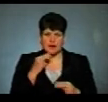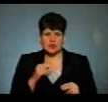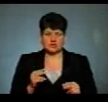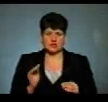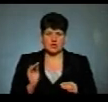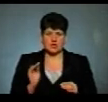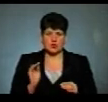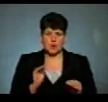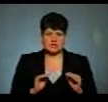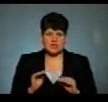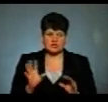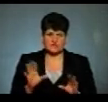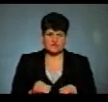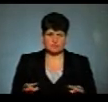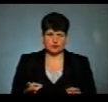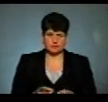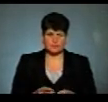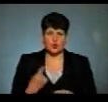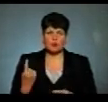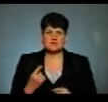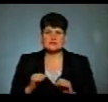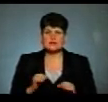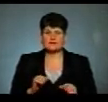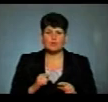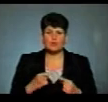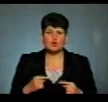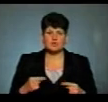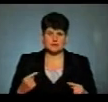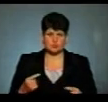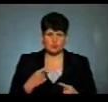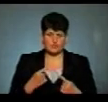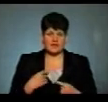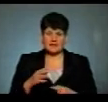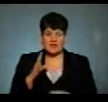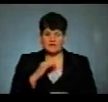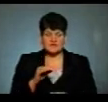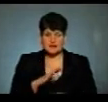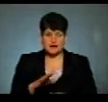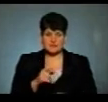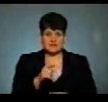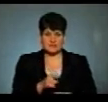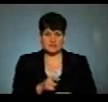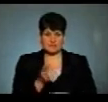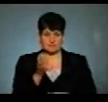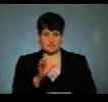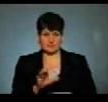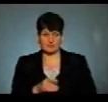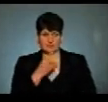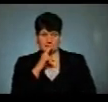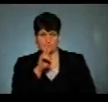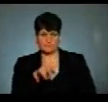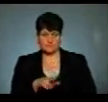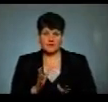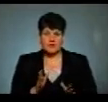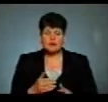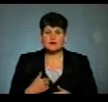спеціалісти в області. Ну, обласні керівники дуже по-різному заявляють. Я вже не встигаю просто за їхніми заявами навіть слідкувати. Але я вам скажу